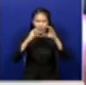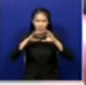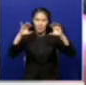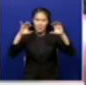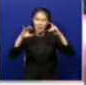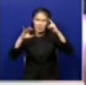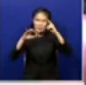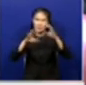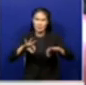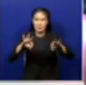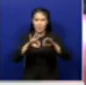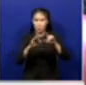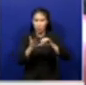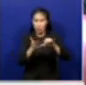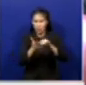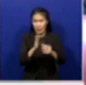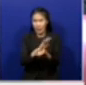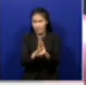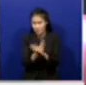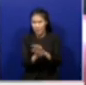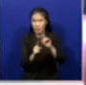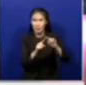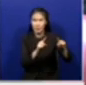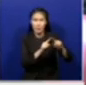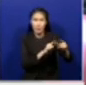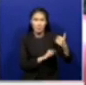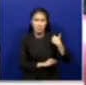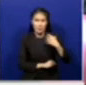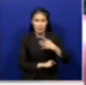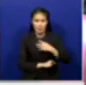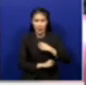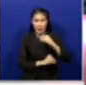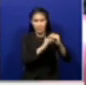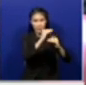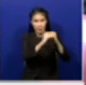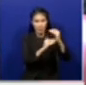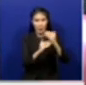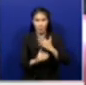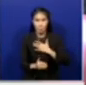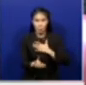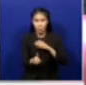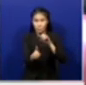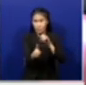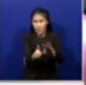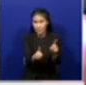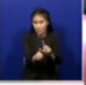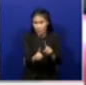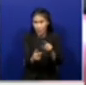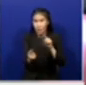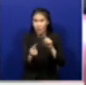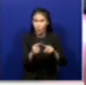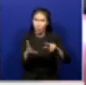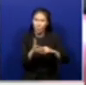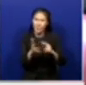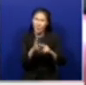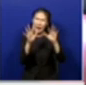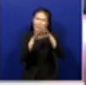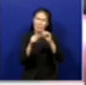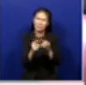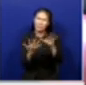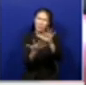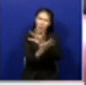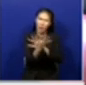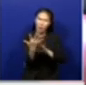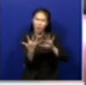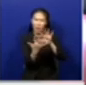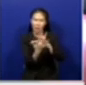องแก้ไขอะไรหลายๆสิ่งเพื่อให้มันดีขึ้นผมอยากจะแนะนำอย่างนี้นะครับในเรื่องความไม่แน่ชัดของการใช้จ่